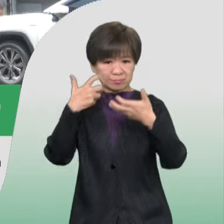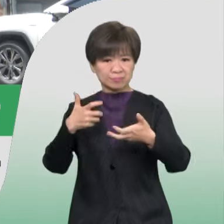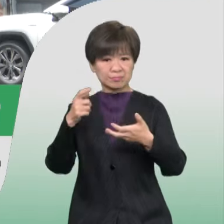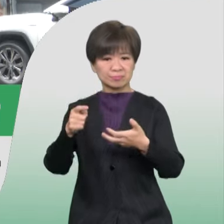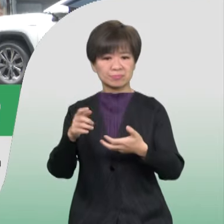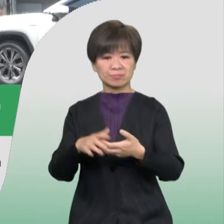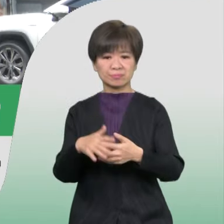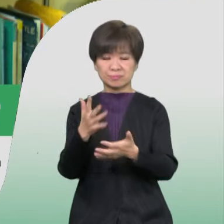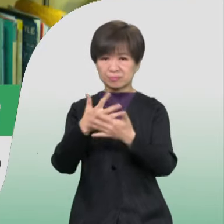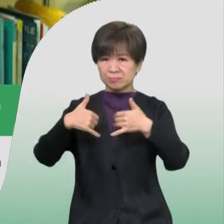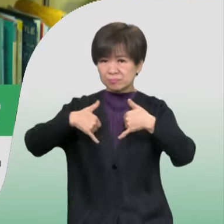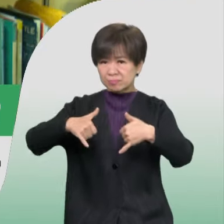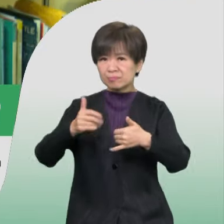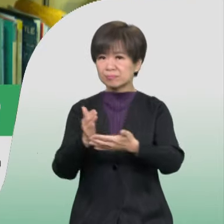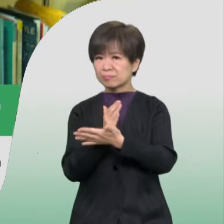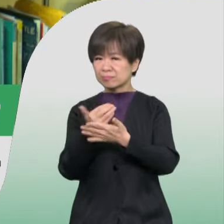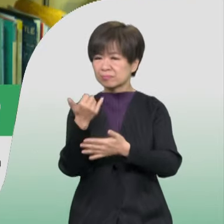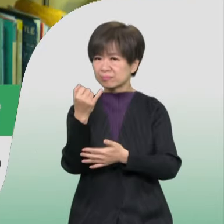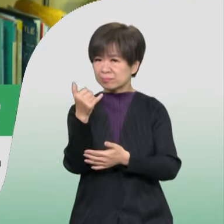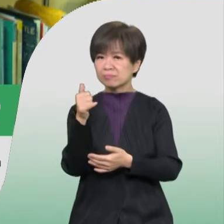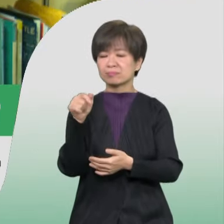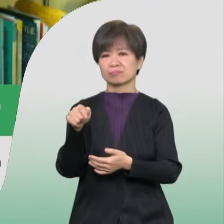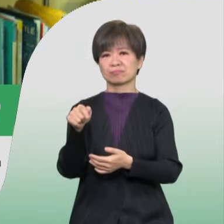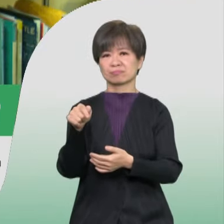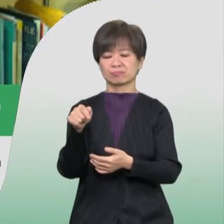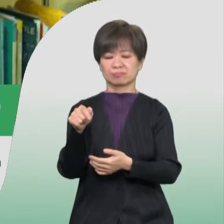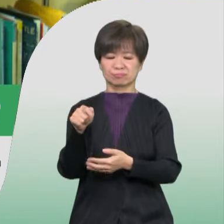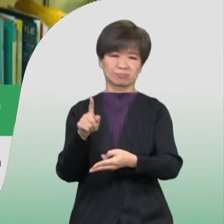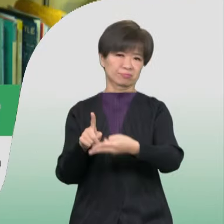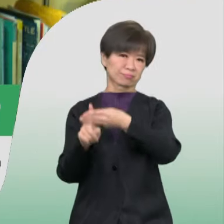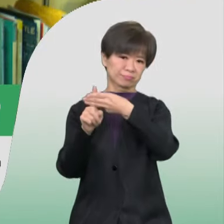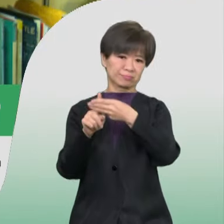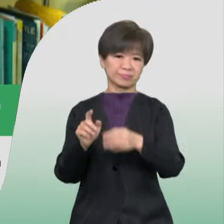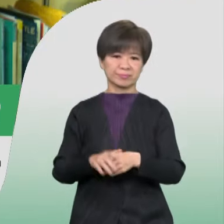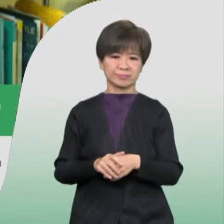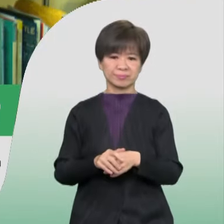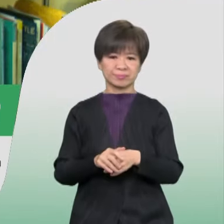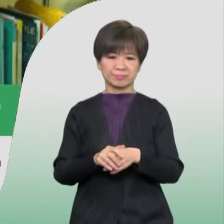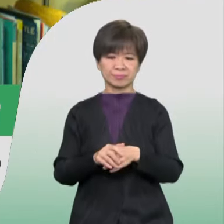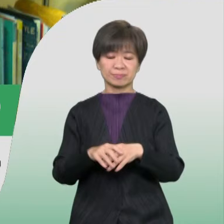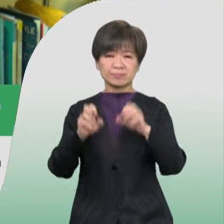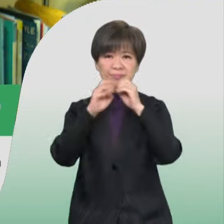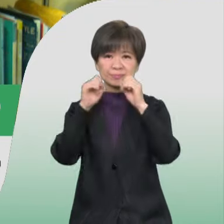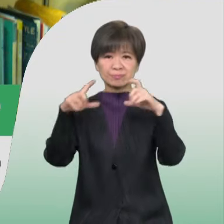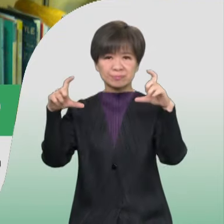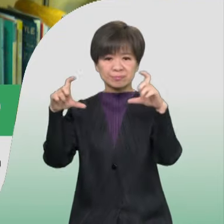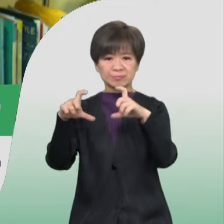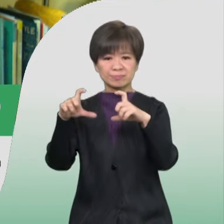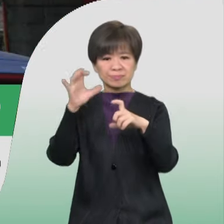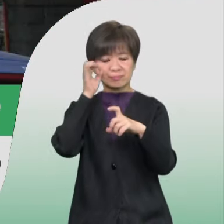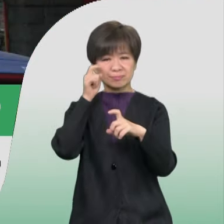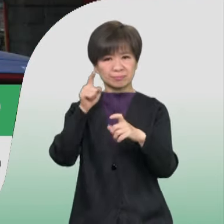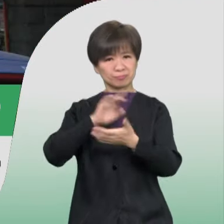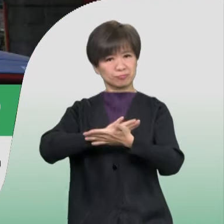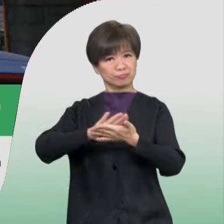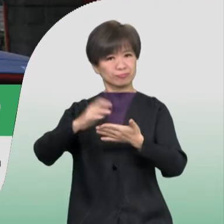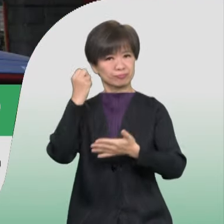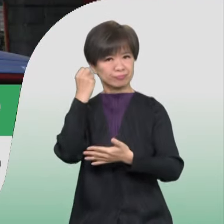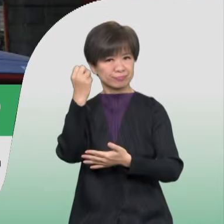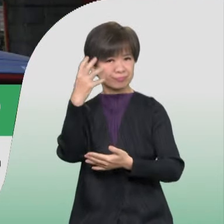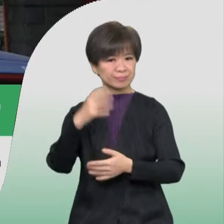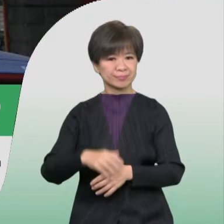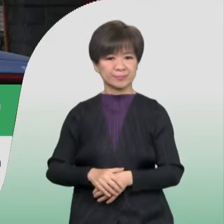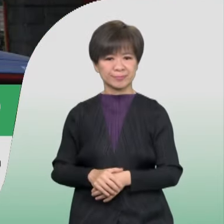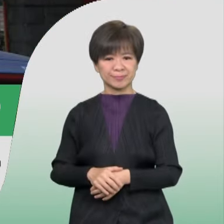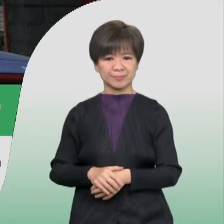注重像名路当铺嘅评价，吼，还有啦，社招牌办公日后，看有哈新啦吼。按用因